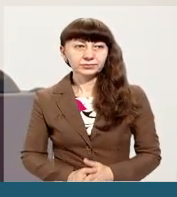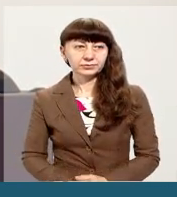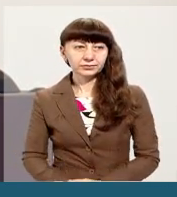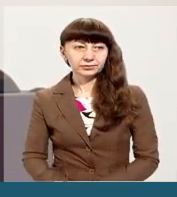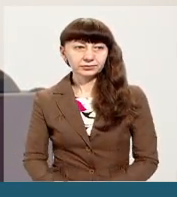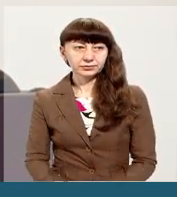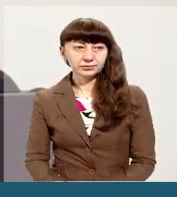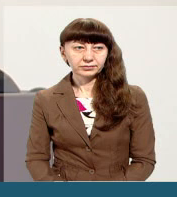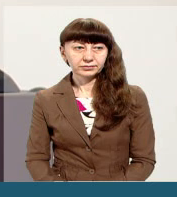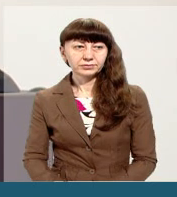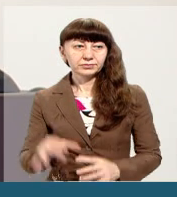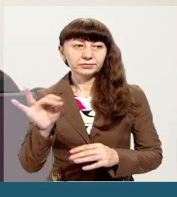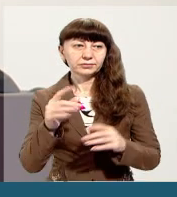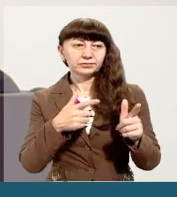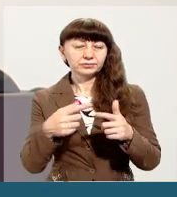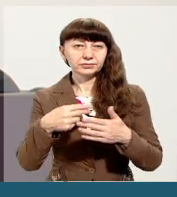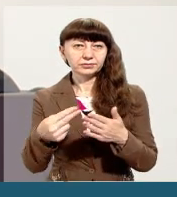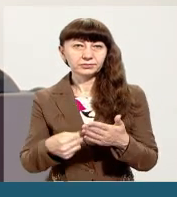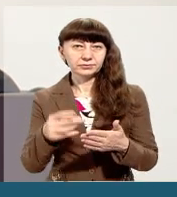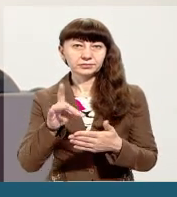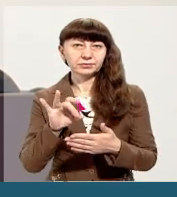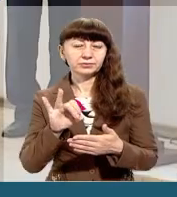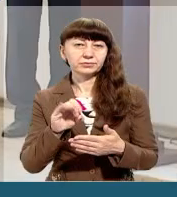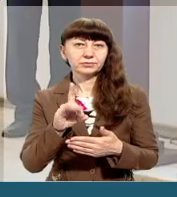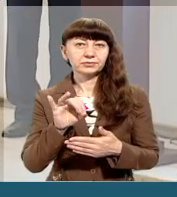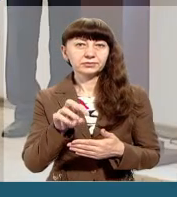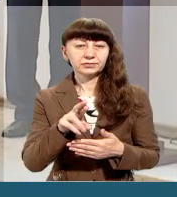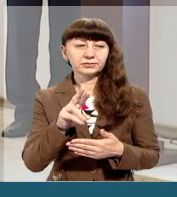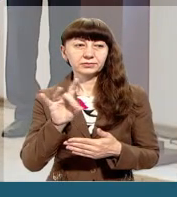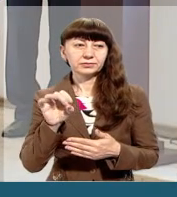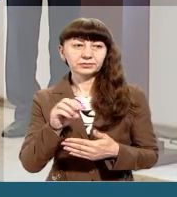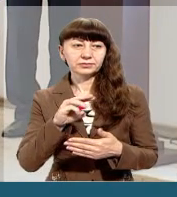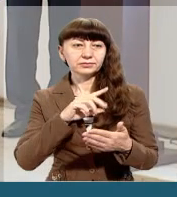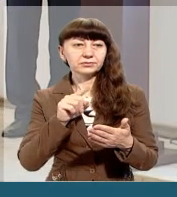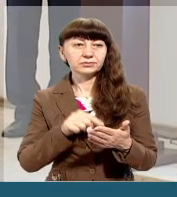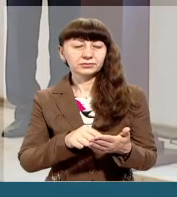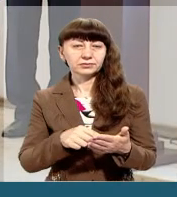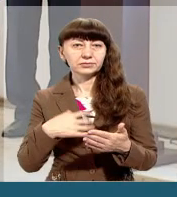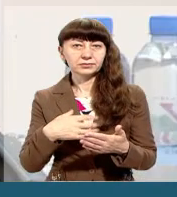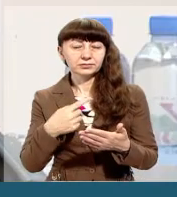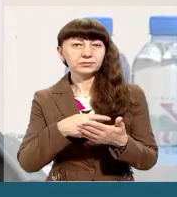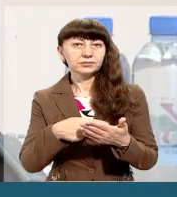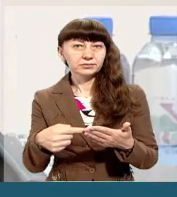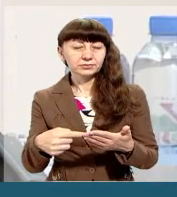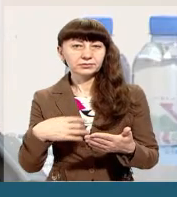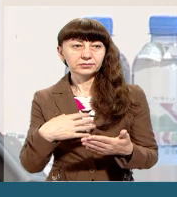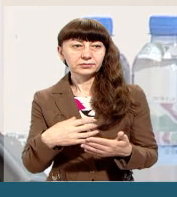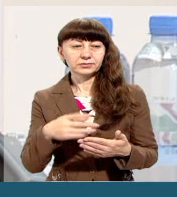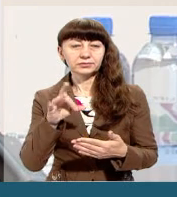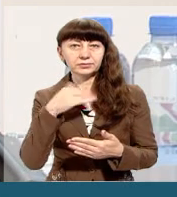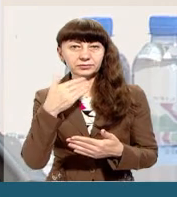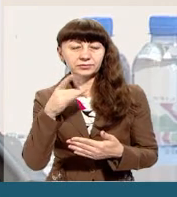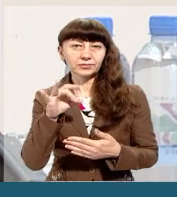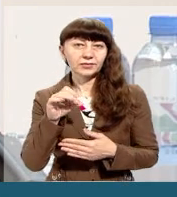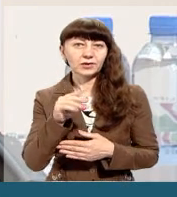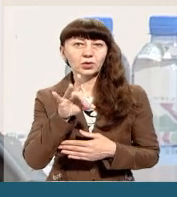электронного заключения, а также подготовки и подписания постановления акимата города. Одним из важных вопросов отметит аким города Мараджан-Дубаев –